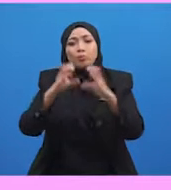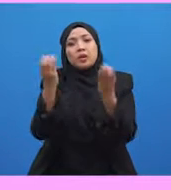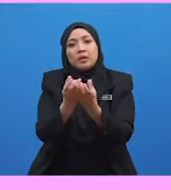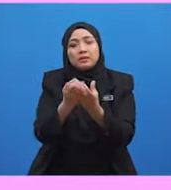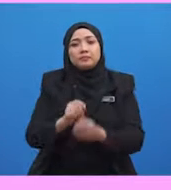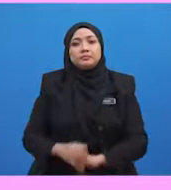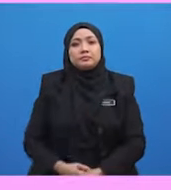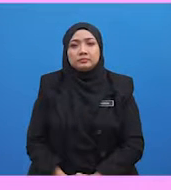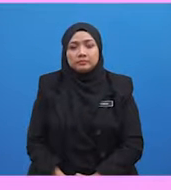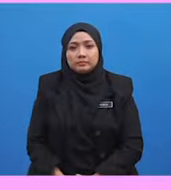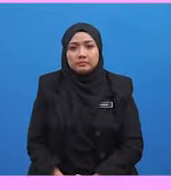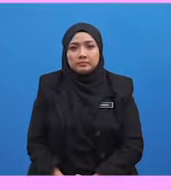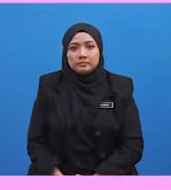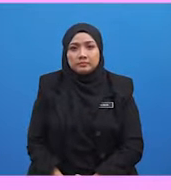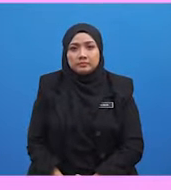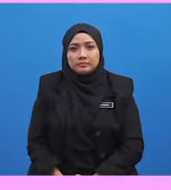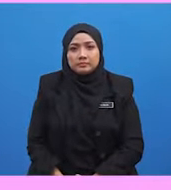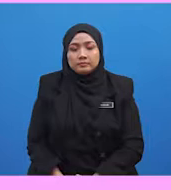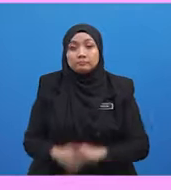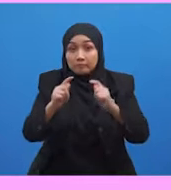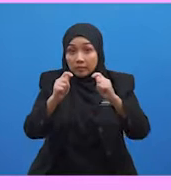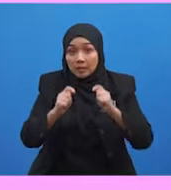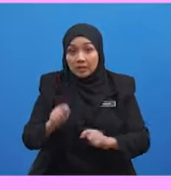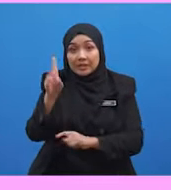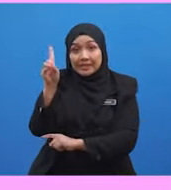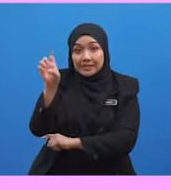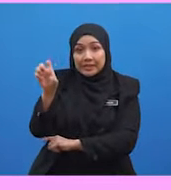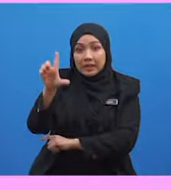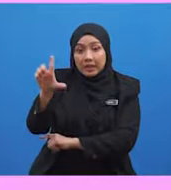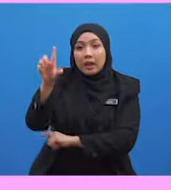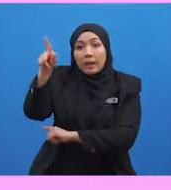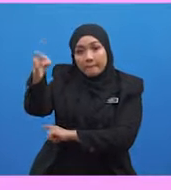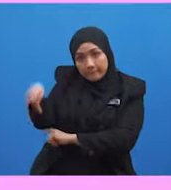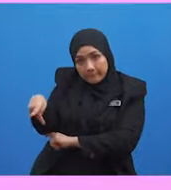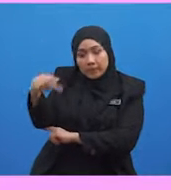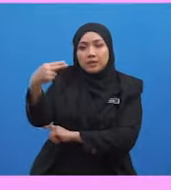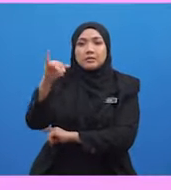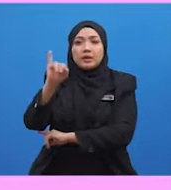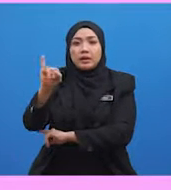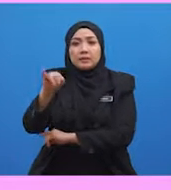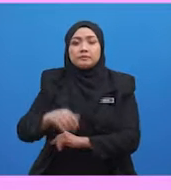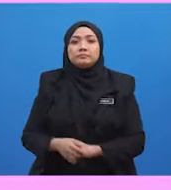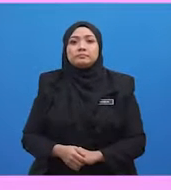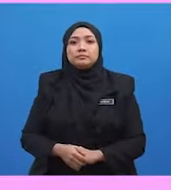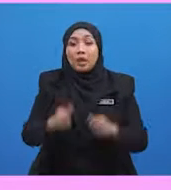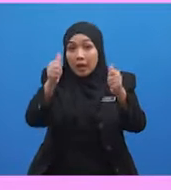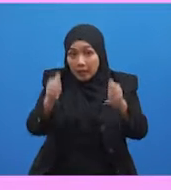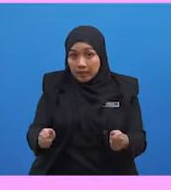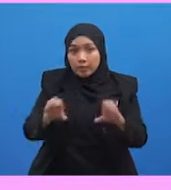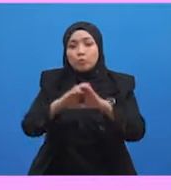Teknik Delphi merupakan ahli kumpulan menyumbangkan idea